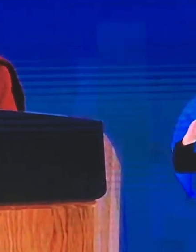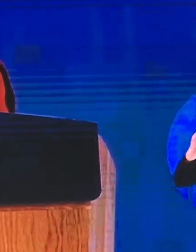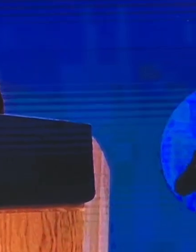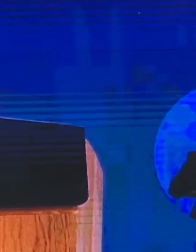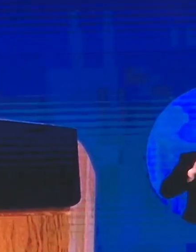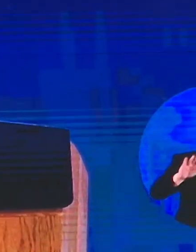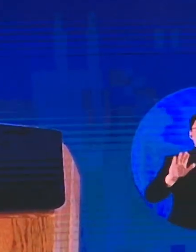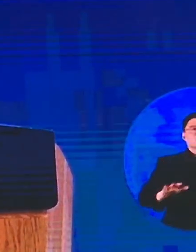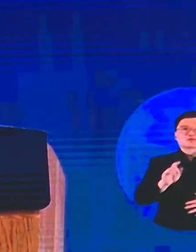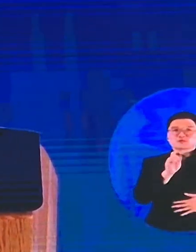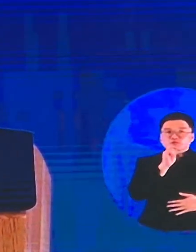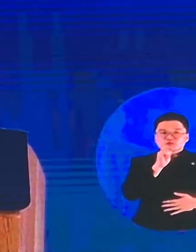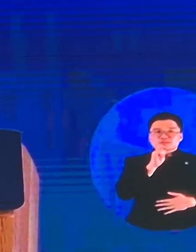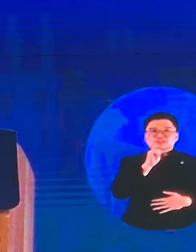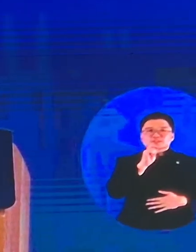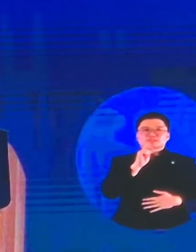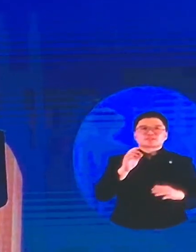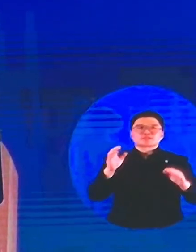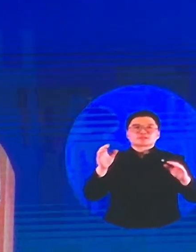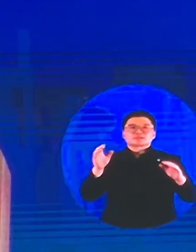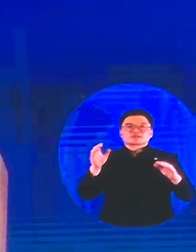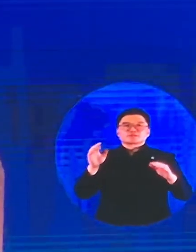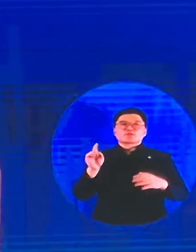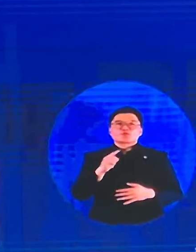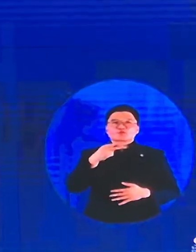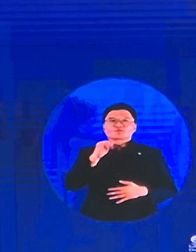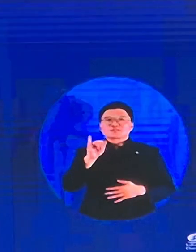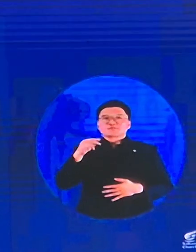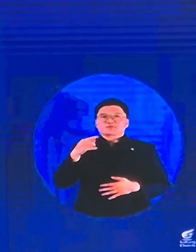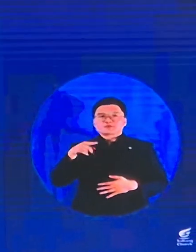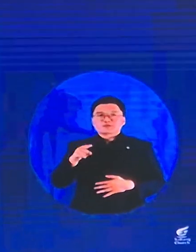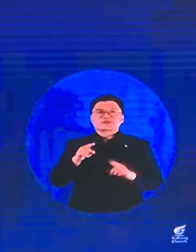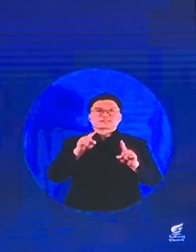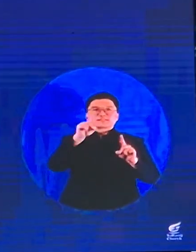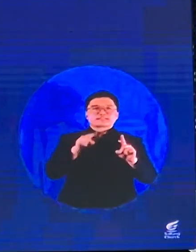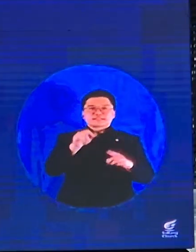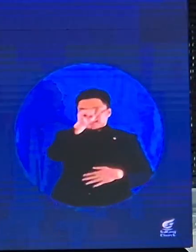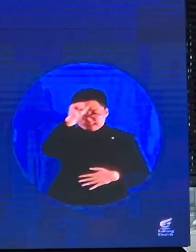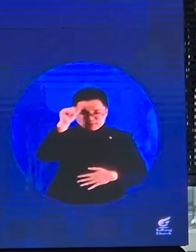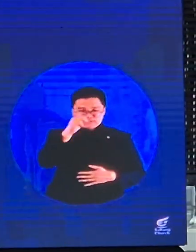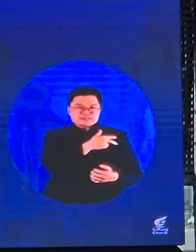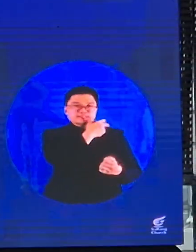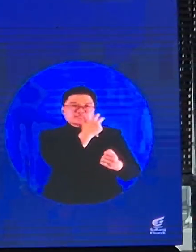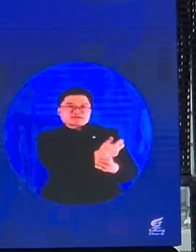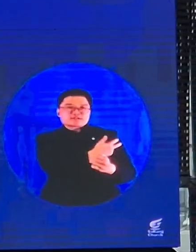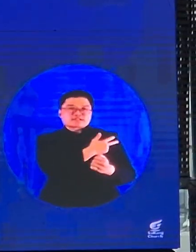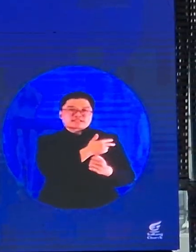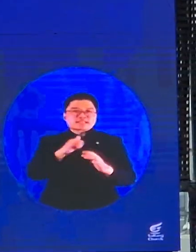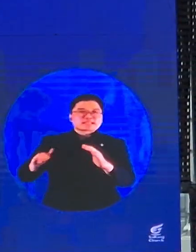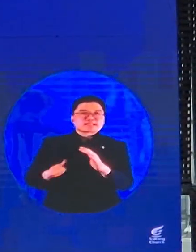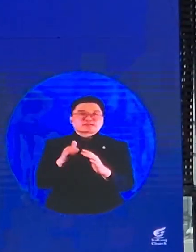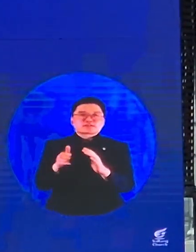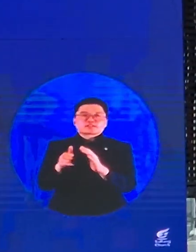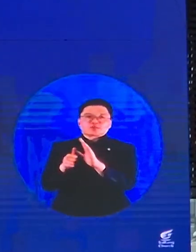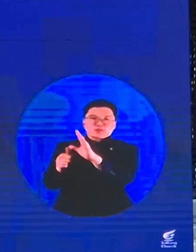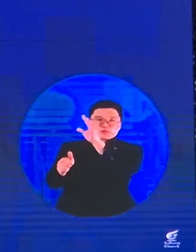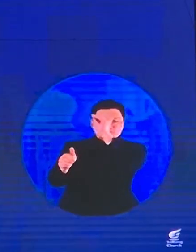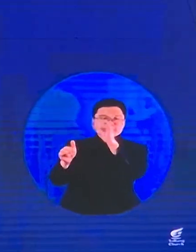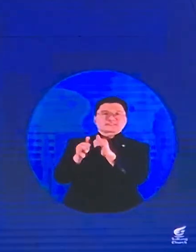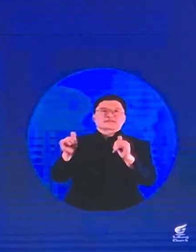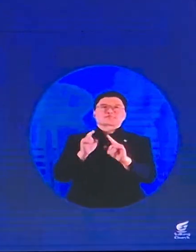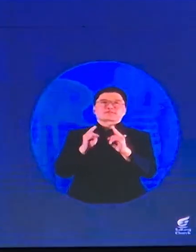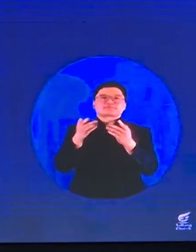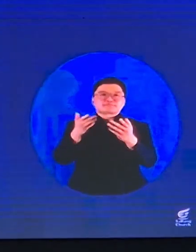오늘 큐티인 본문 디도서 1장도 장로의 자격이 가정에서 본이 되는 자라고 하십니다.